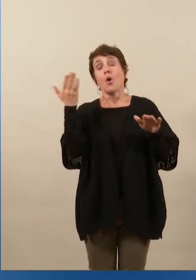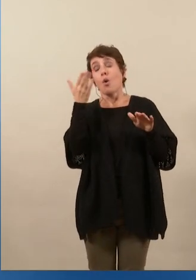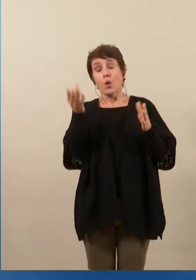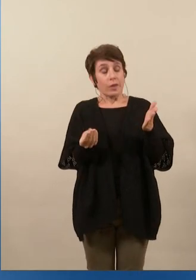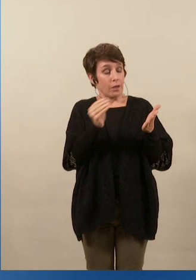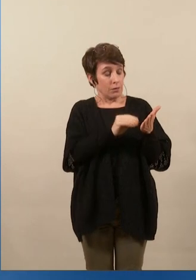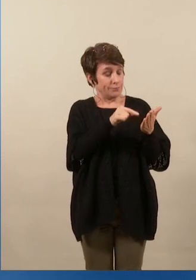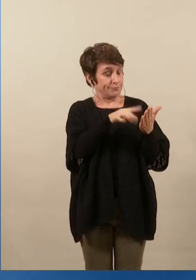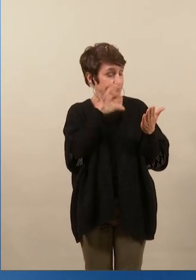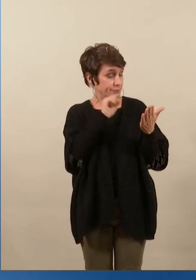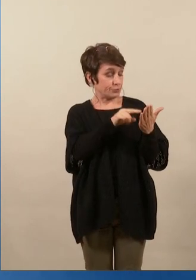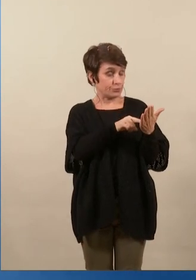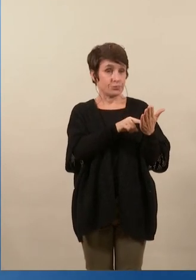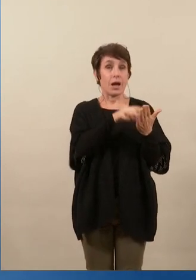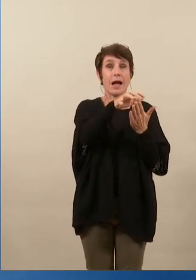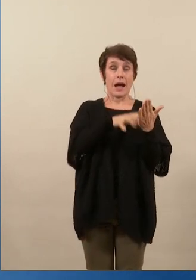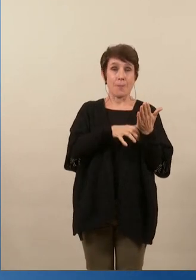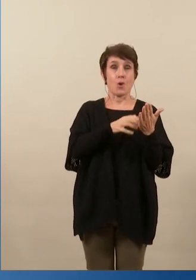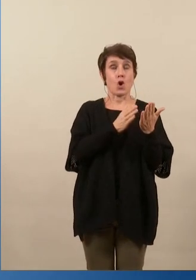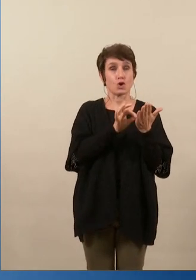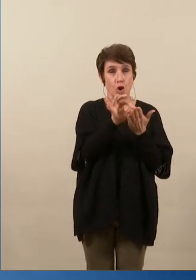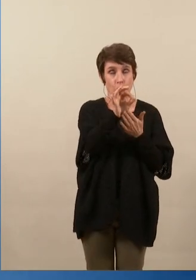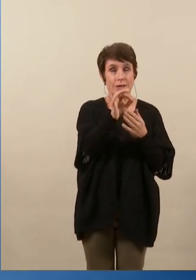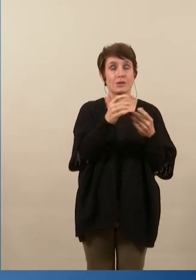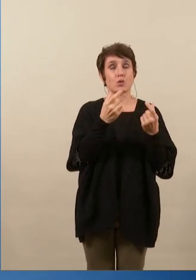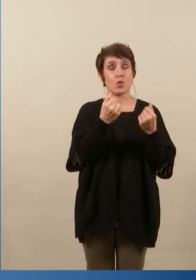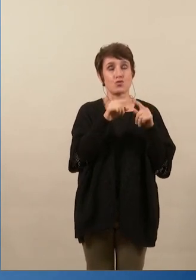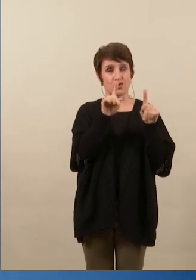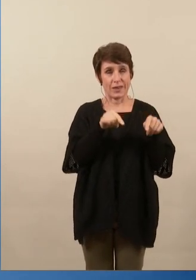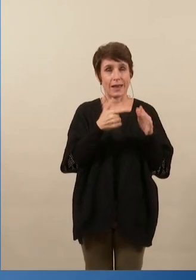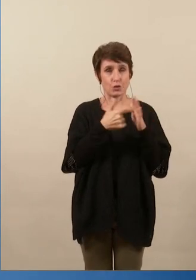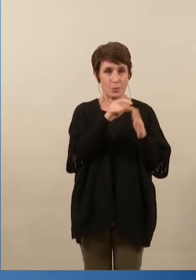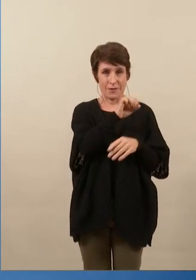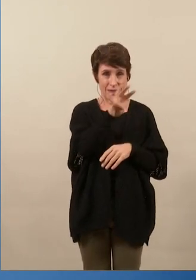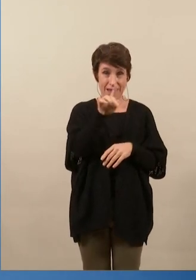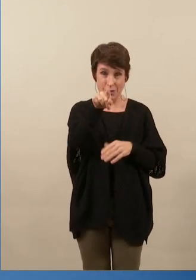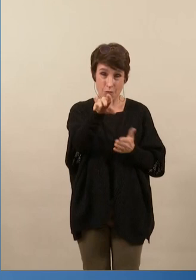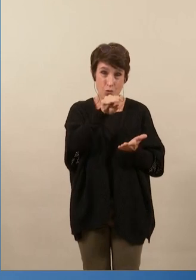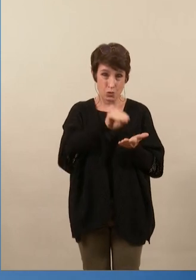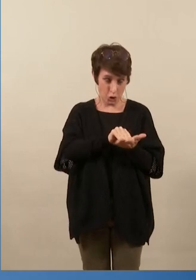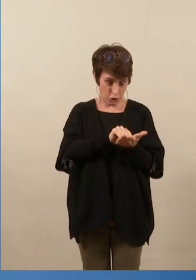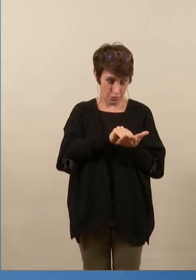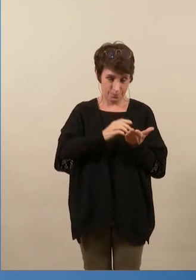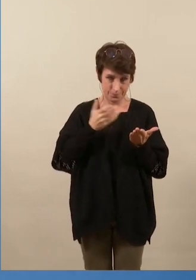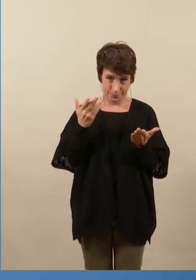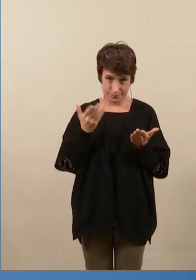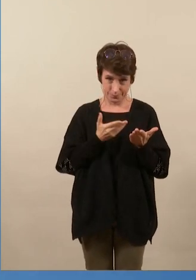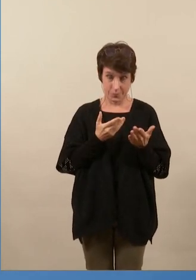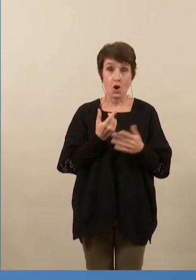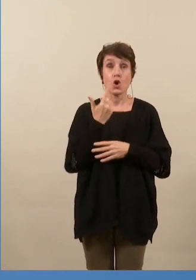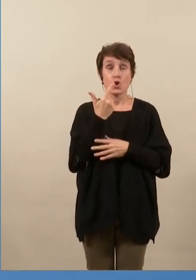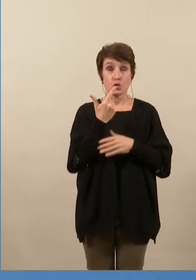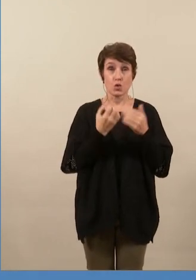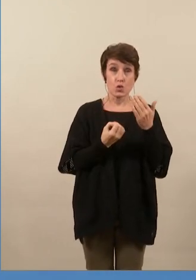le rapport d'orientation budgétaire 2024 vous mentionner la réhabilitation de deux nouvelles fontaines